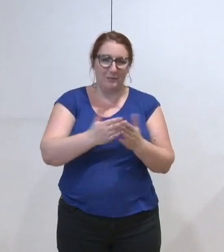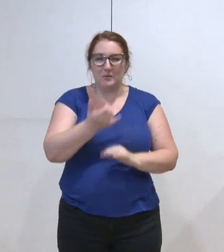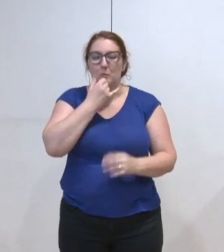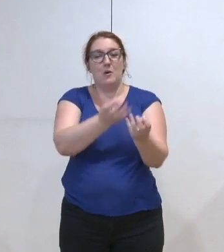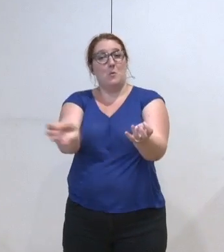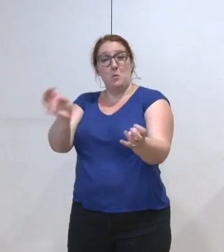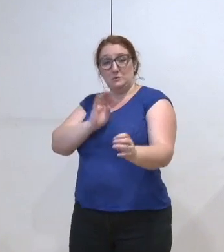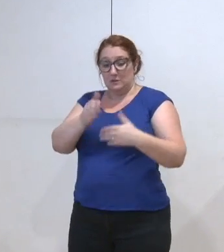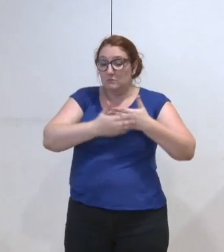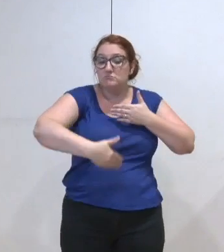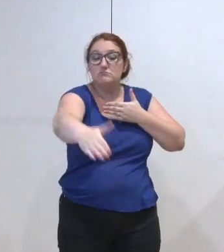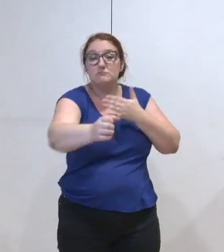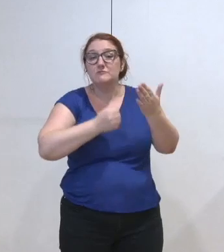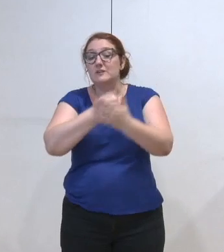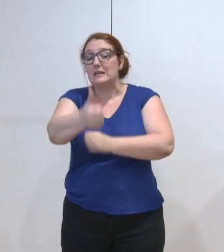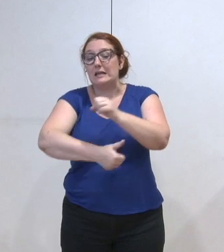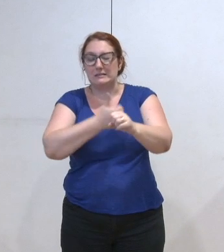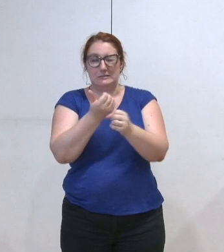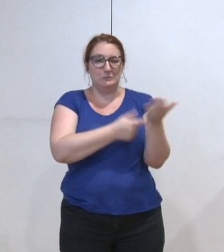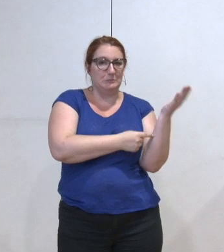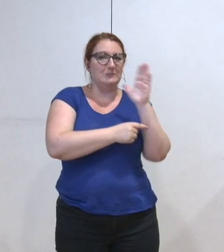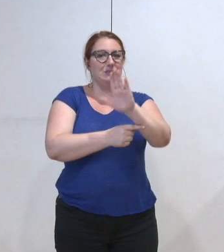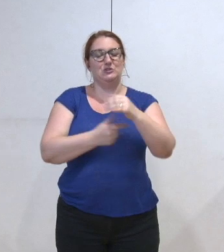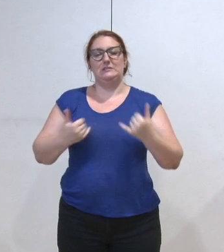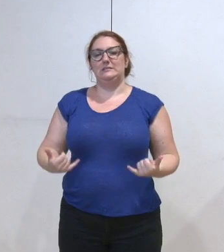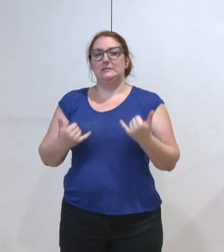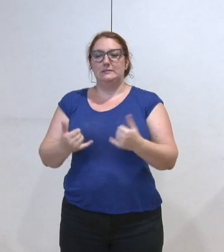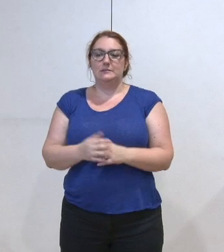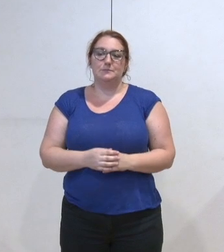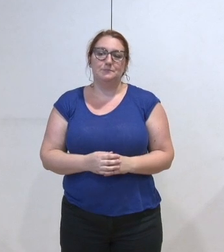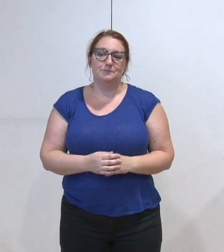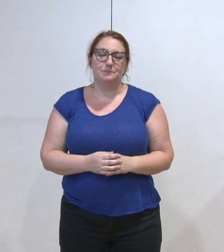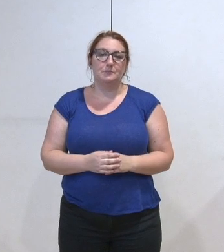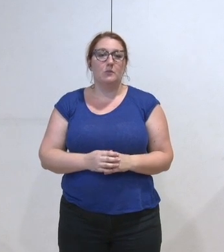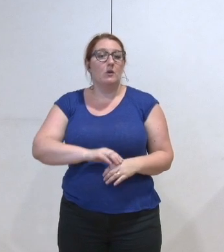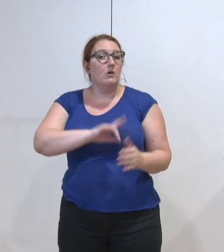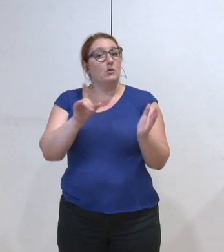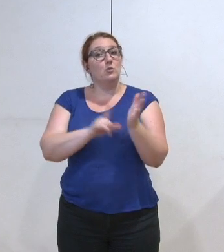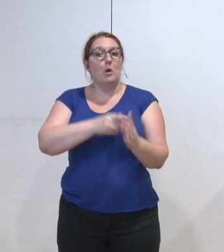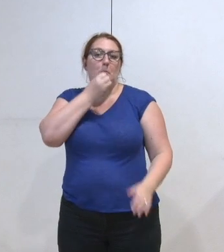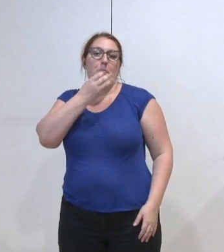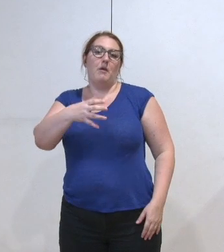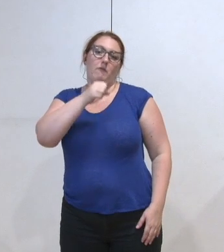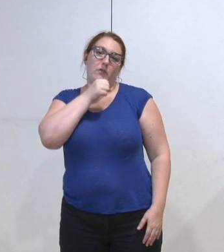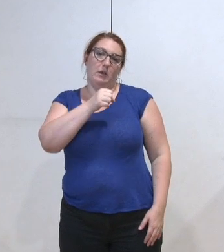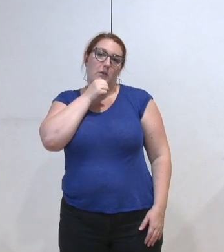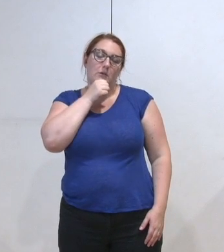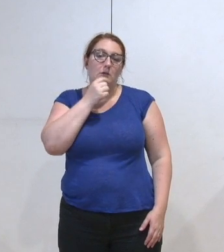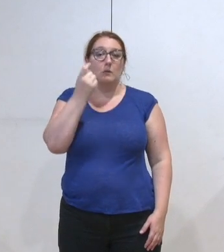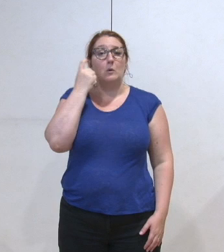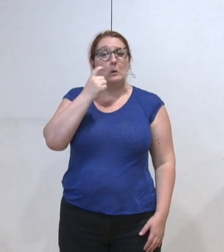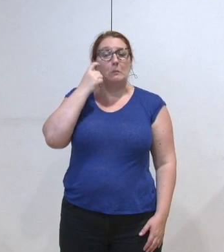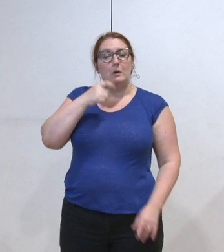l'année le droit de bien vieillir nous faisons le constat que l'habitant âgé est d'abord un